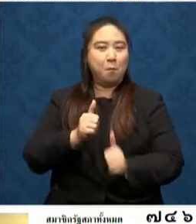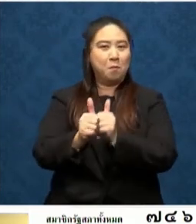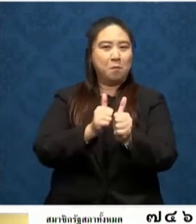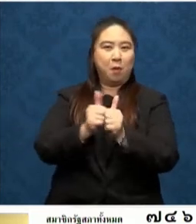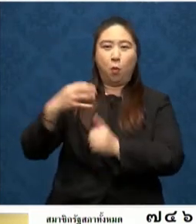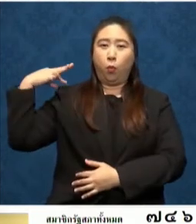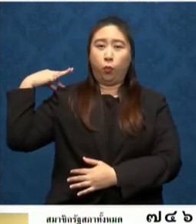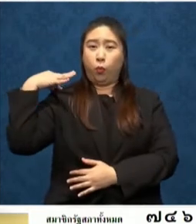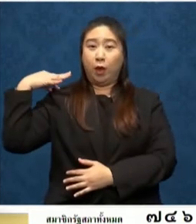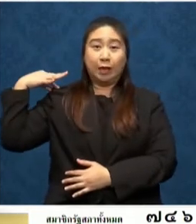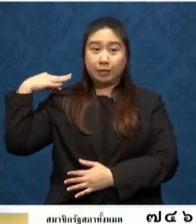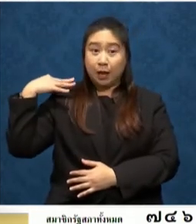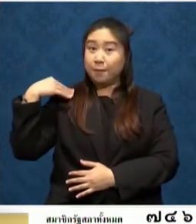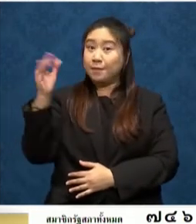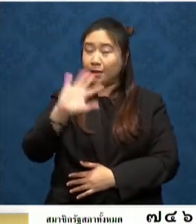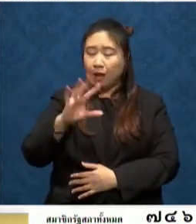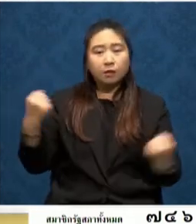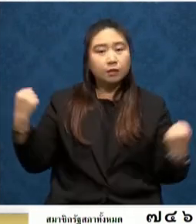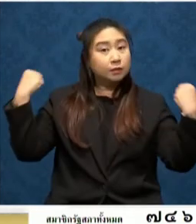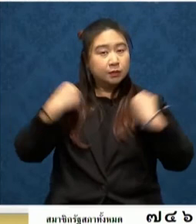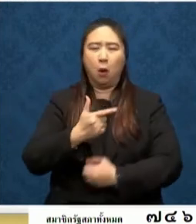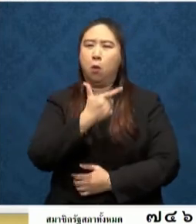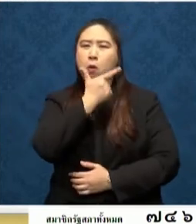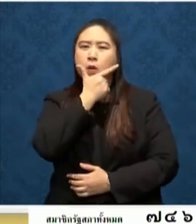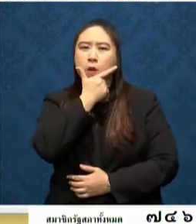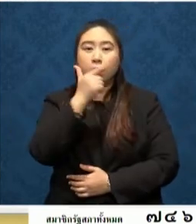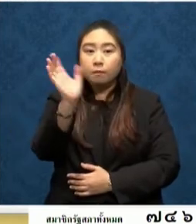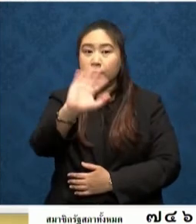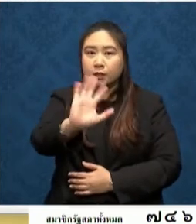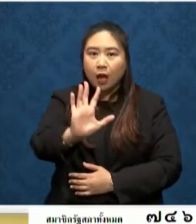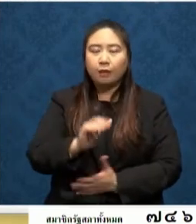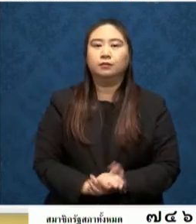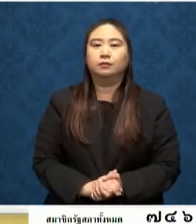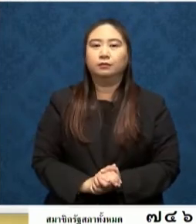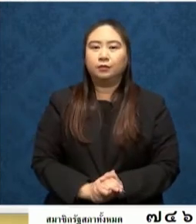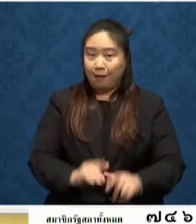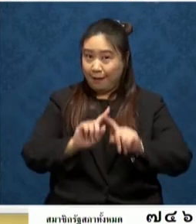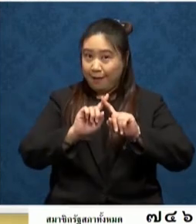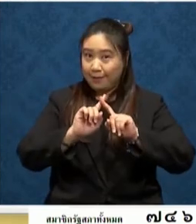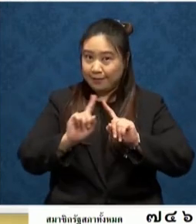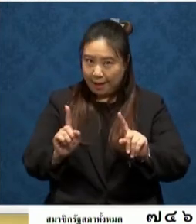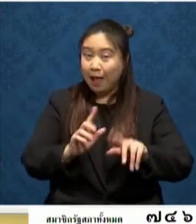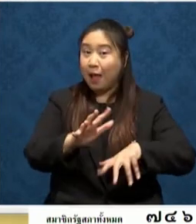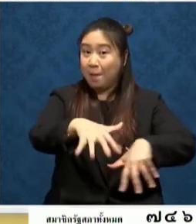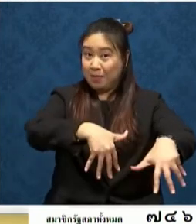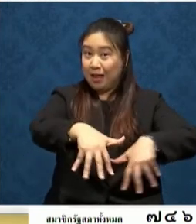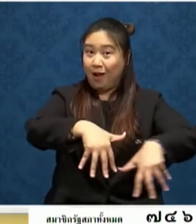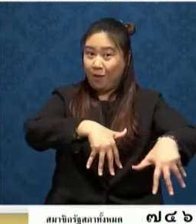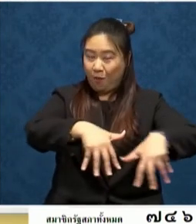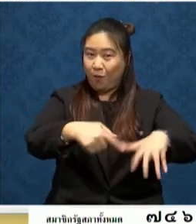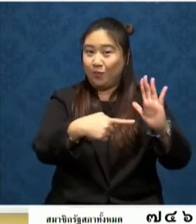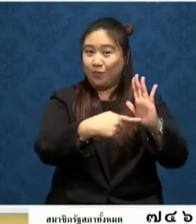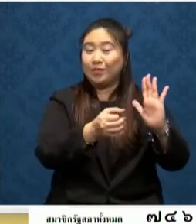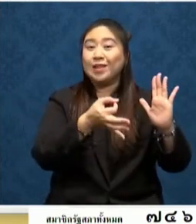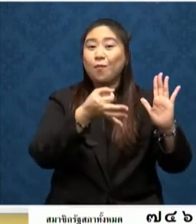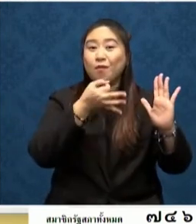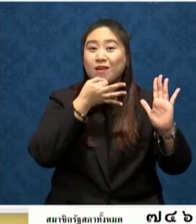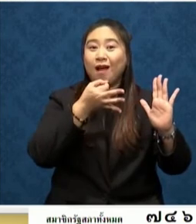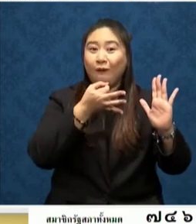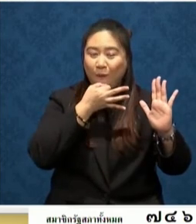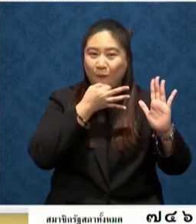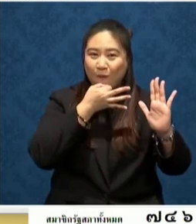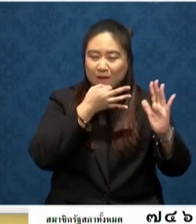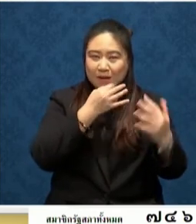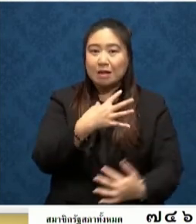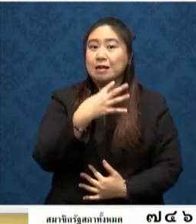ซีไม่ได้มาแต่งเอาเทแต่ก่อนที่ผมจะได้รบความไ้วงใจจากพี่น้องคนสมุสาครให้มาเป็ป